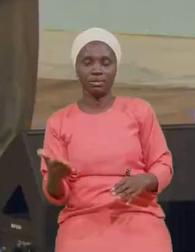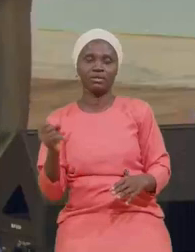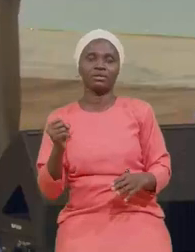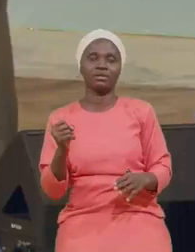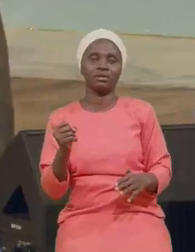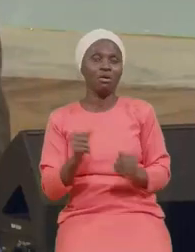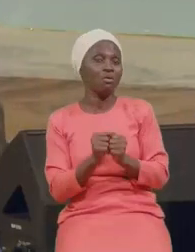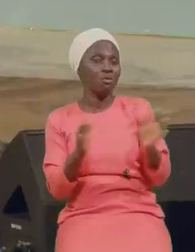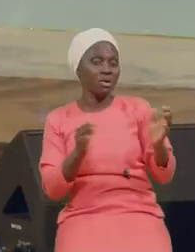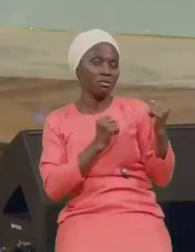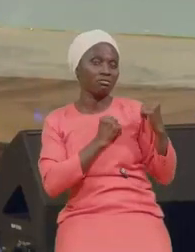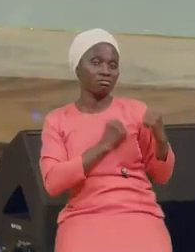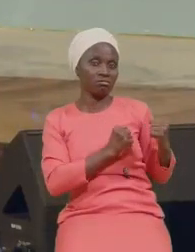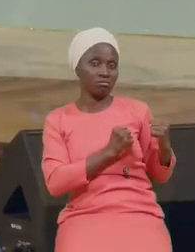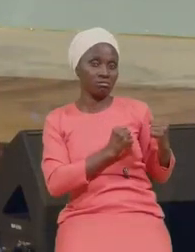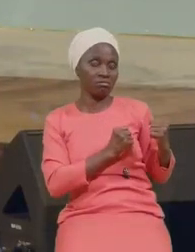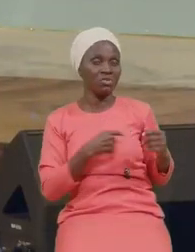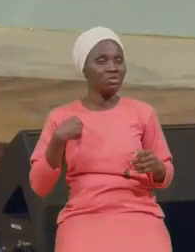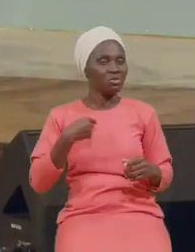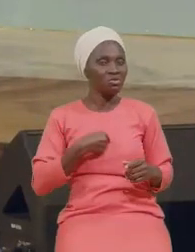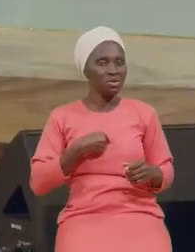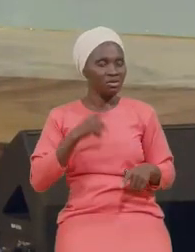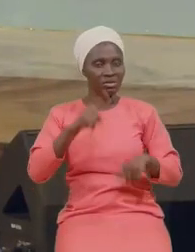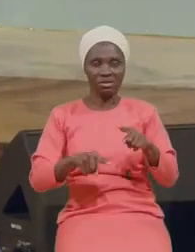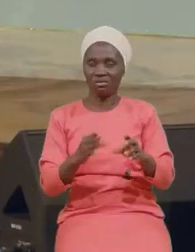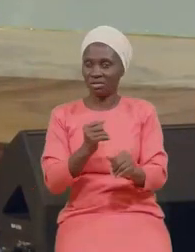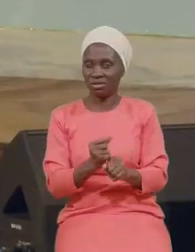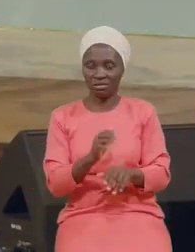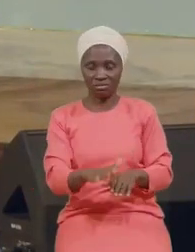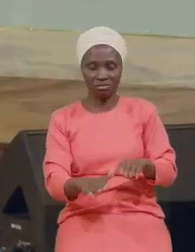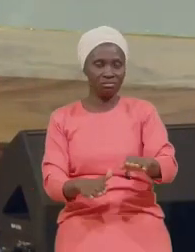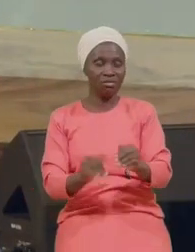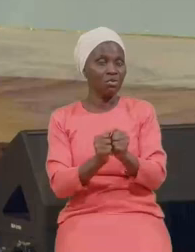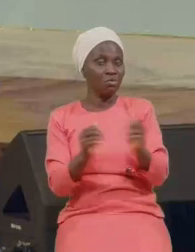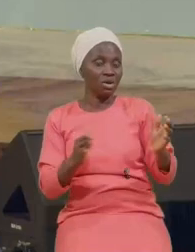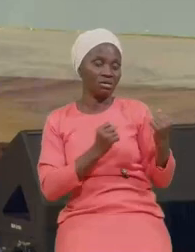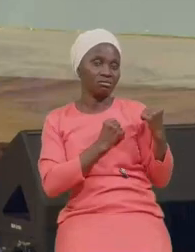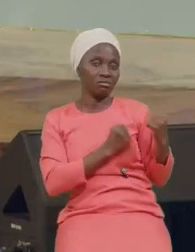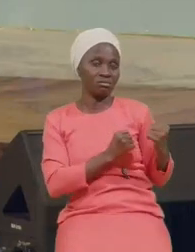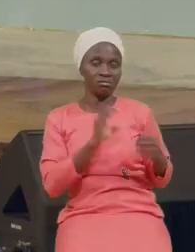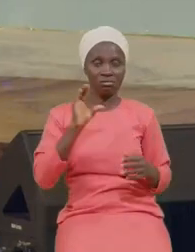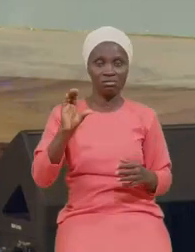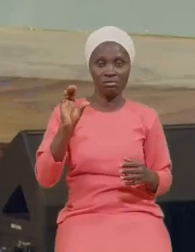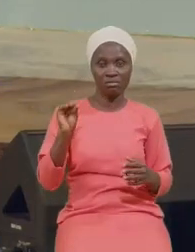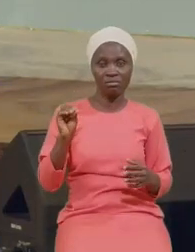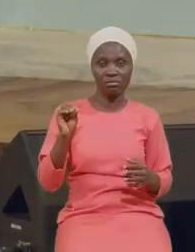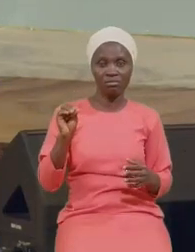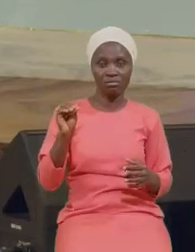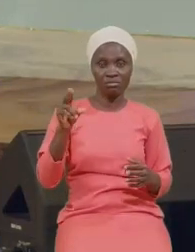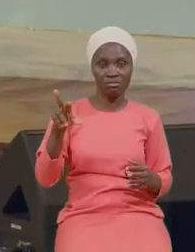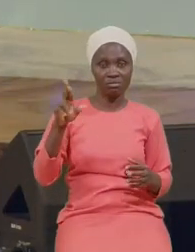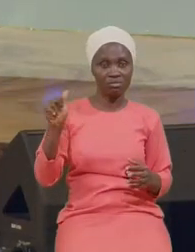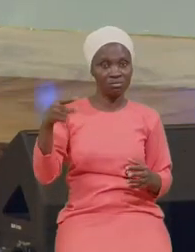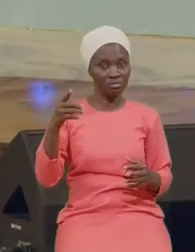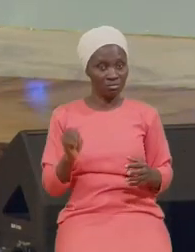sans le courage nous pouvons pas faire le pas sans le courage Jésus est ne pouvait pas faire face